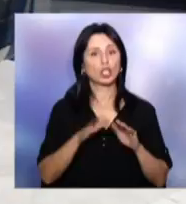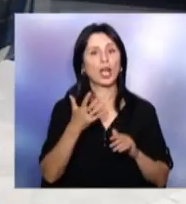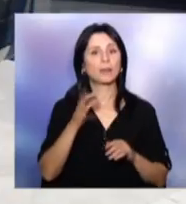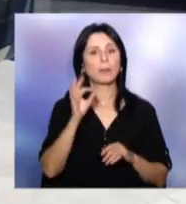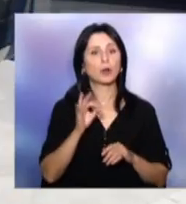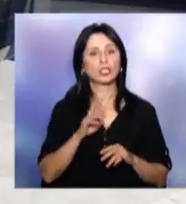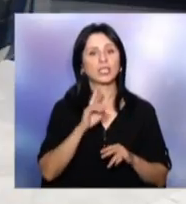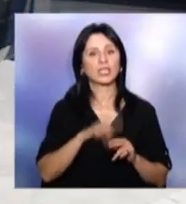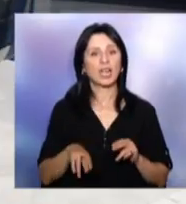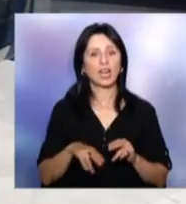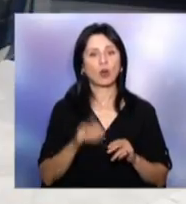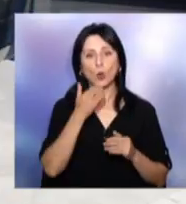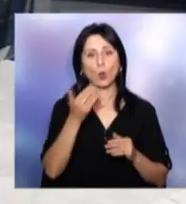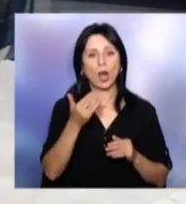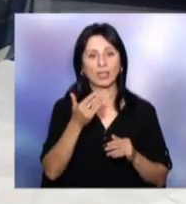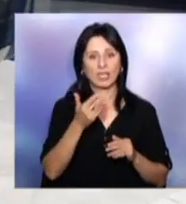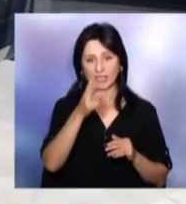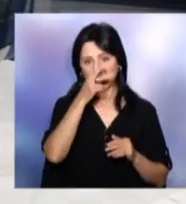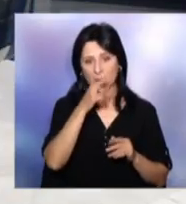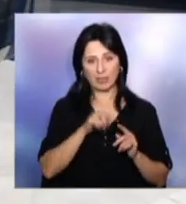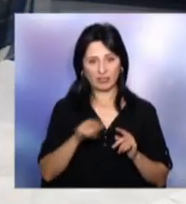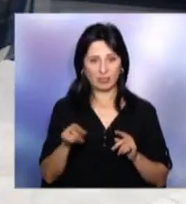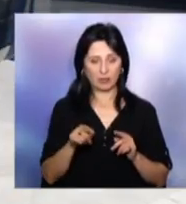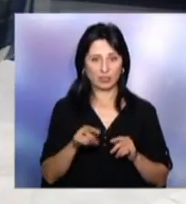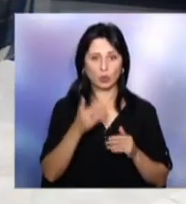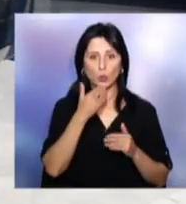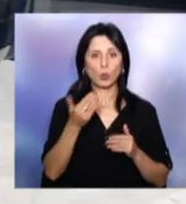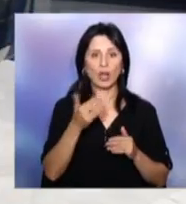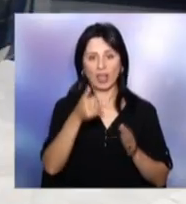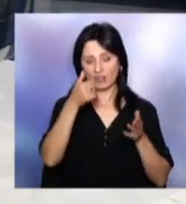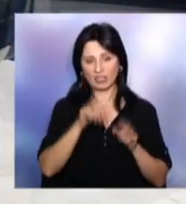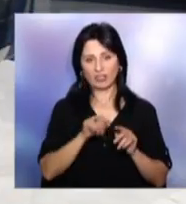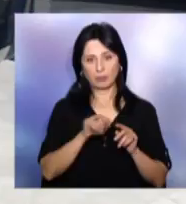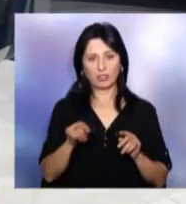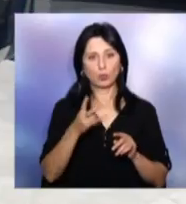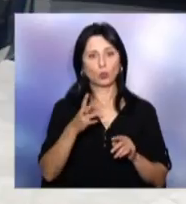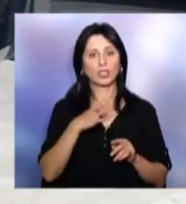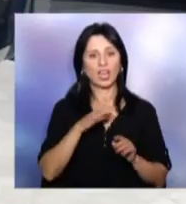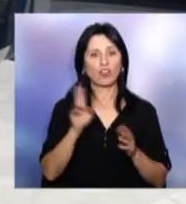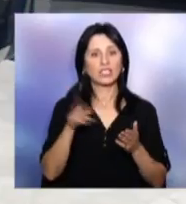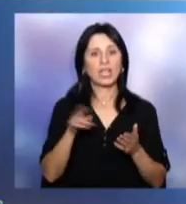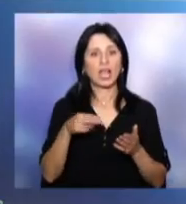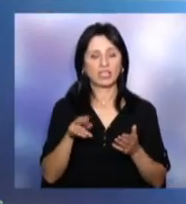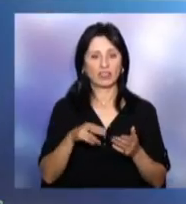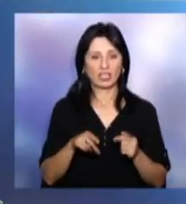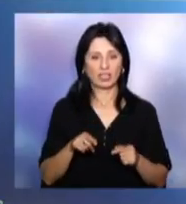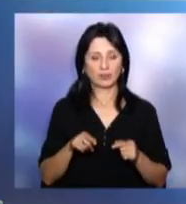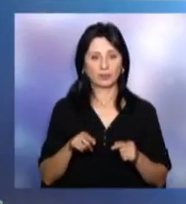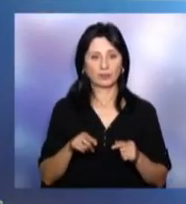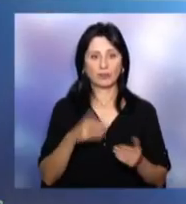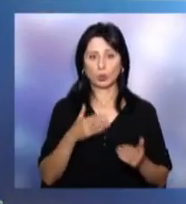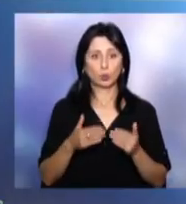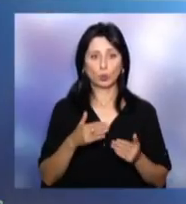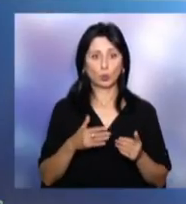რამდენი პროცენტი დაიკლო უკანასკნელი 3 თვის მანძილზე და უკანასკნელი 6 თვის მანძილზე. ეს უნდა იყოს დათვლილი, თუმცა